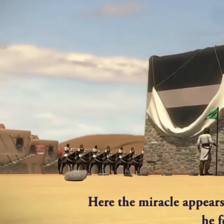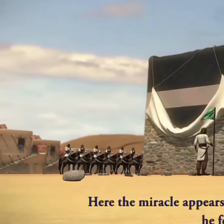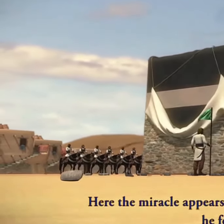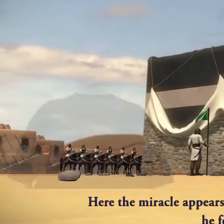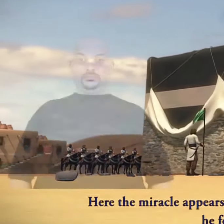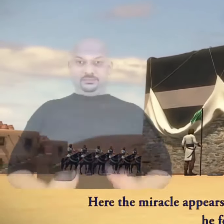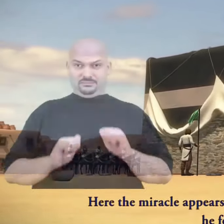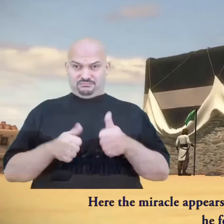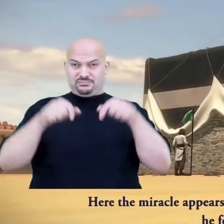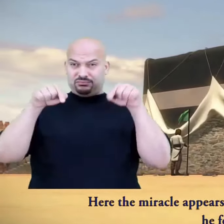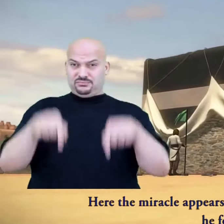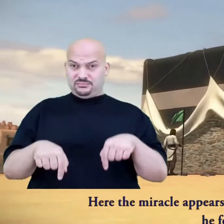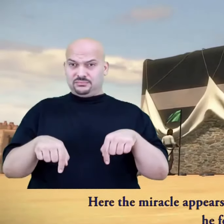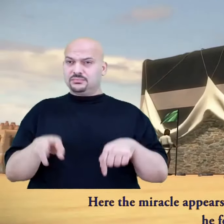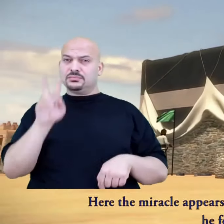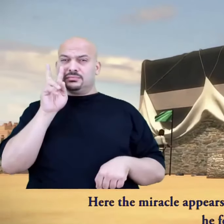وهنا